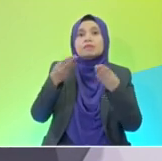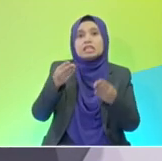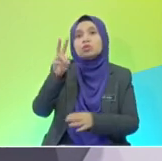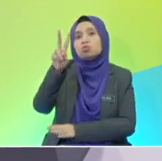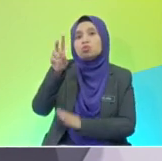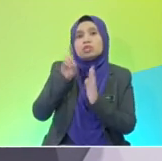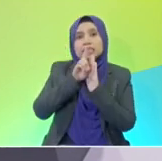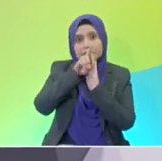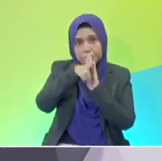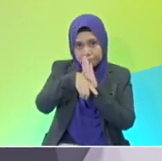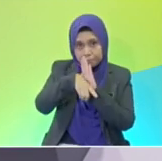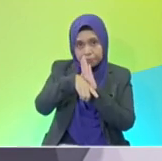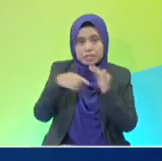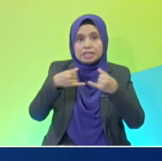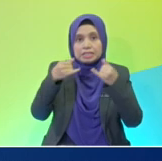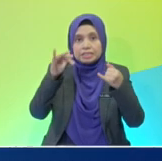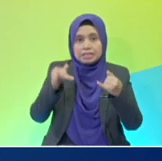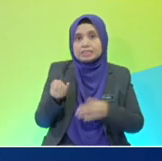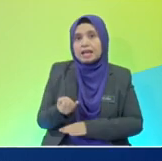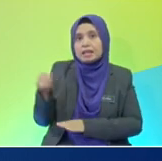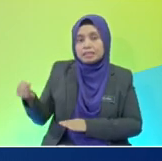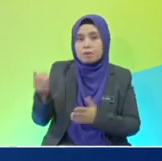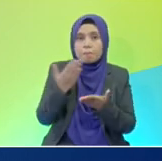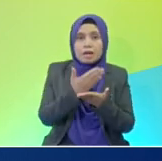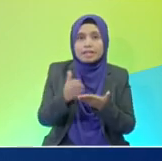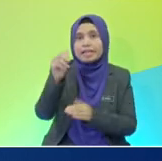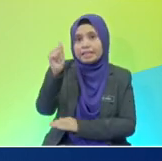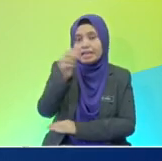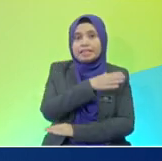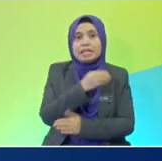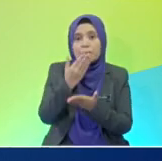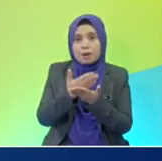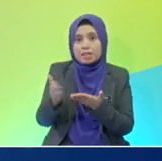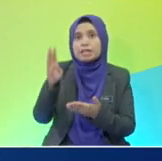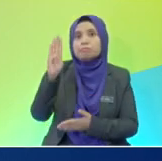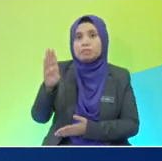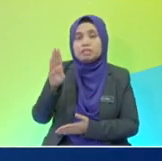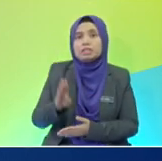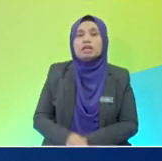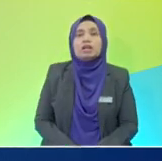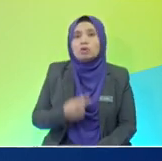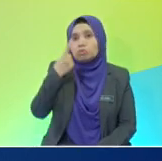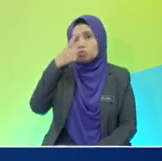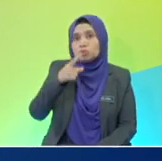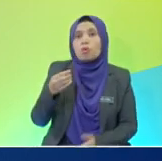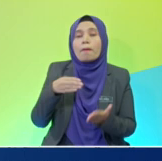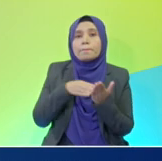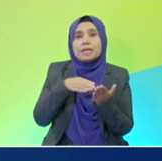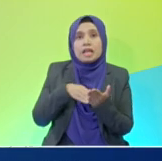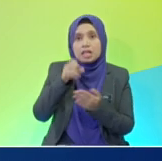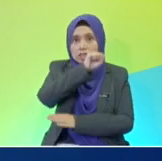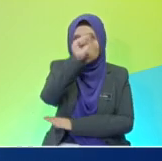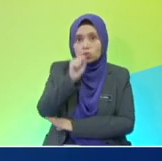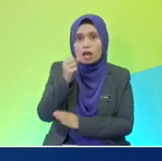2 jam jenis item adalah bagian dan juga bagian B Oke dekat sini untuk bilangan soal